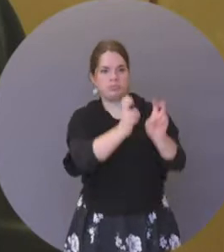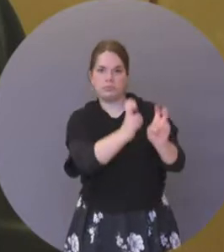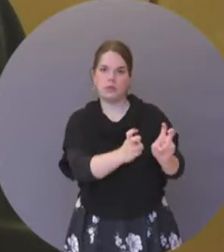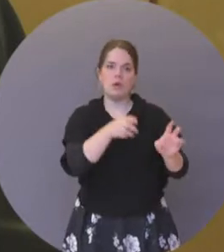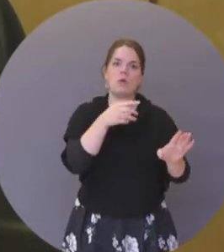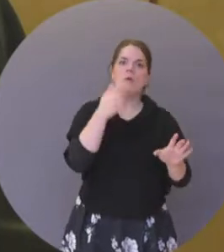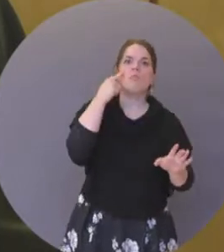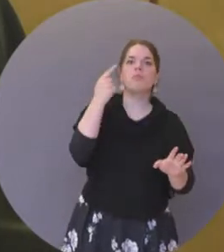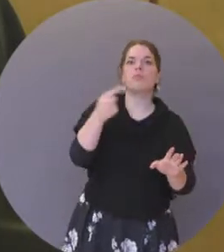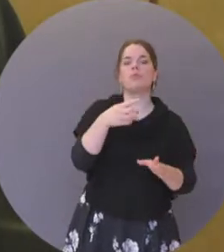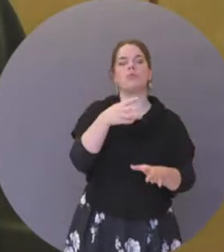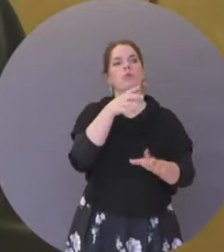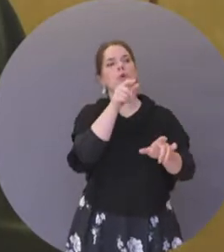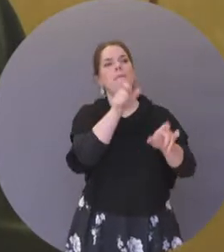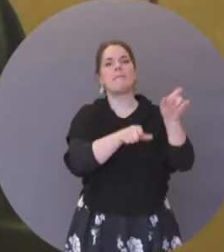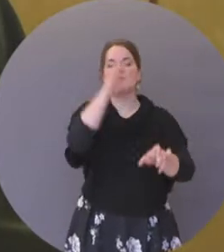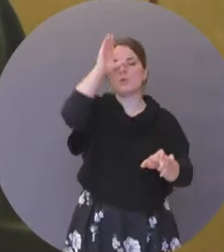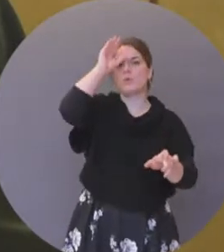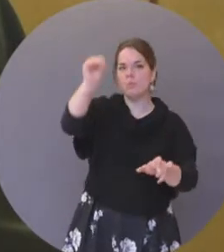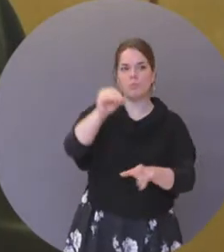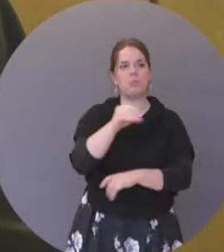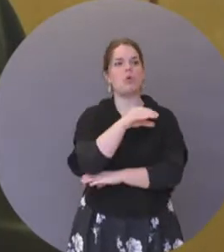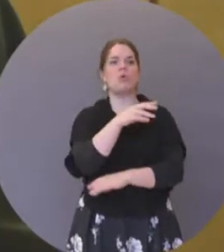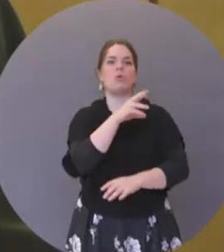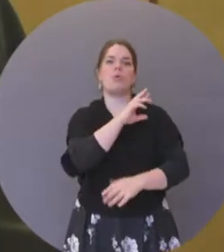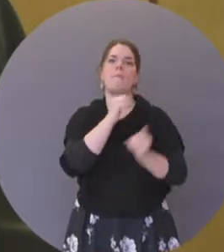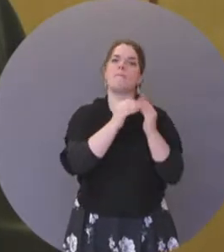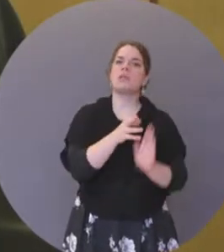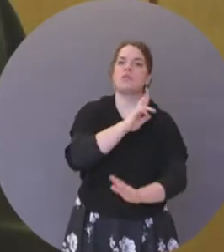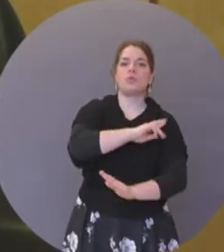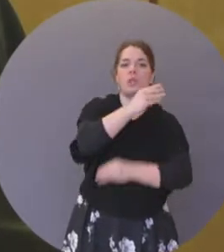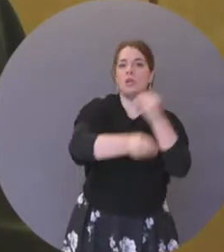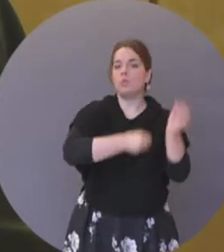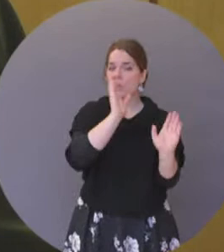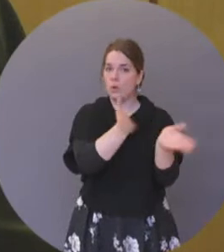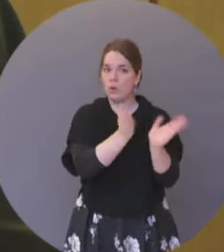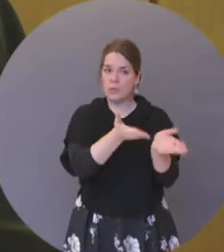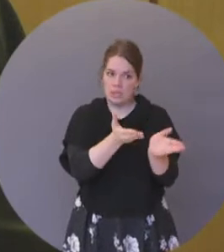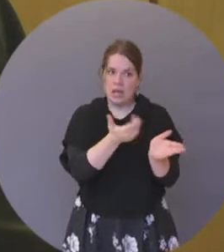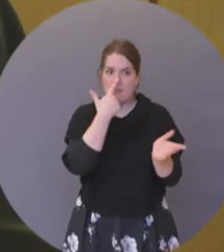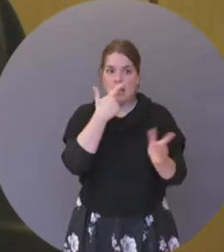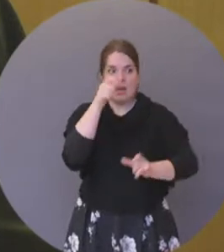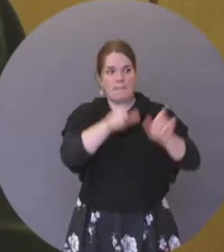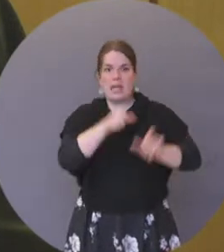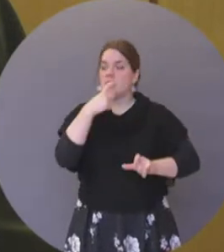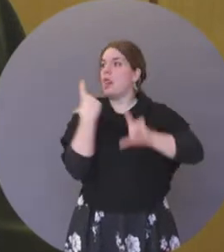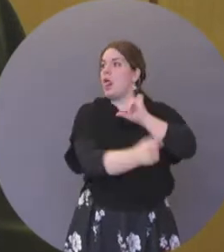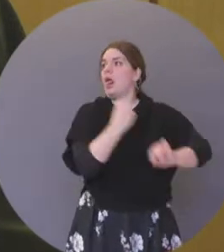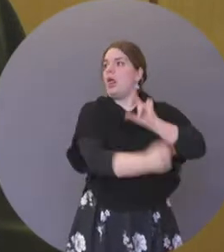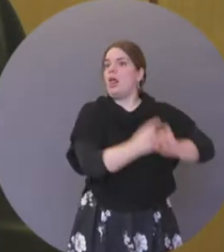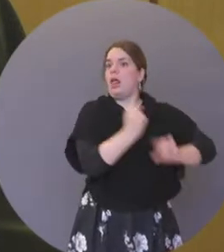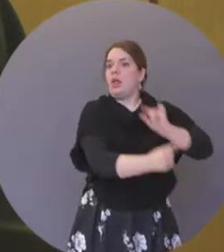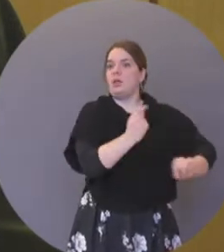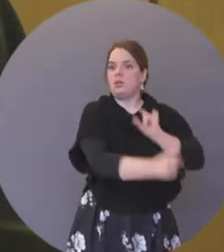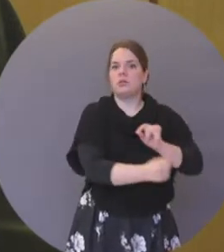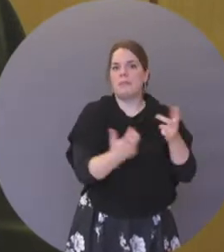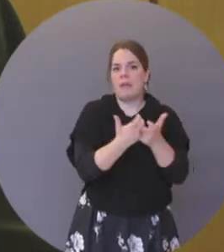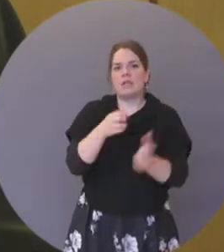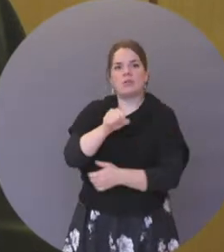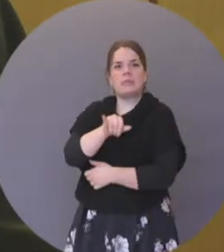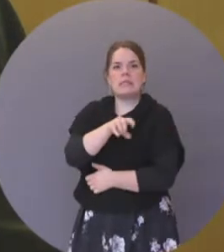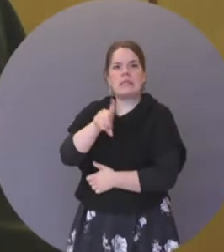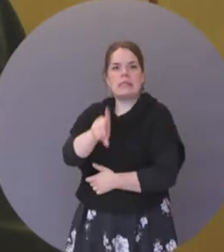fuite de certains salariés c'est particulièrement vrai pour les siads ces services de soins à domicile